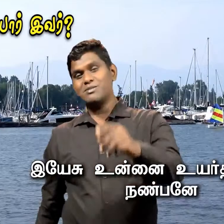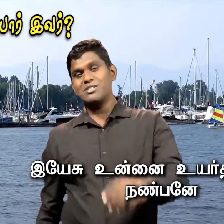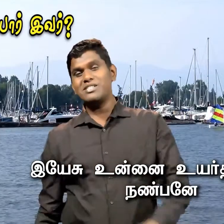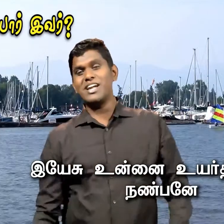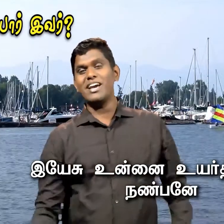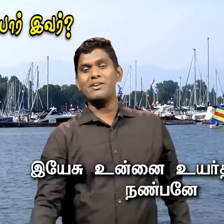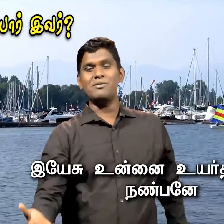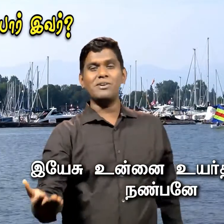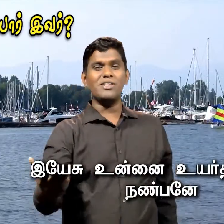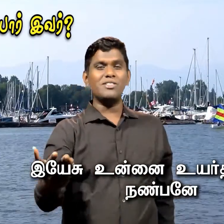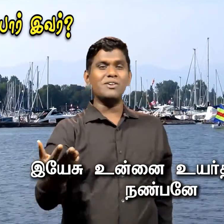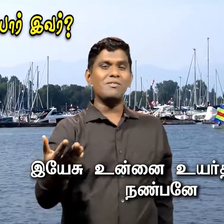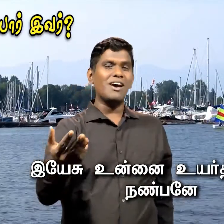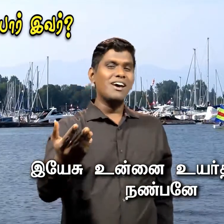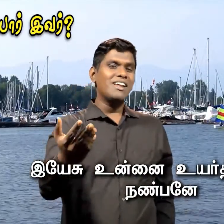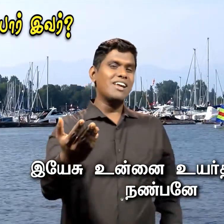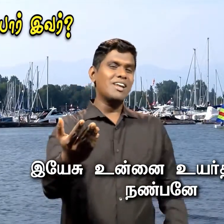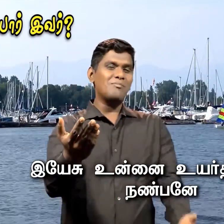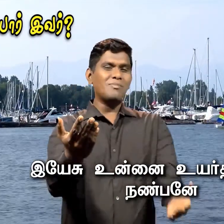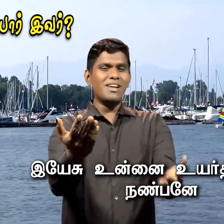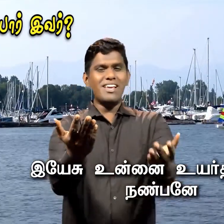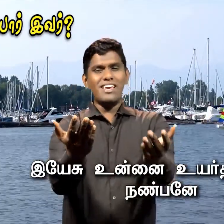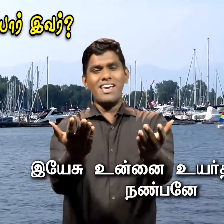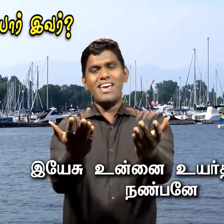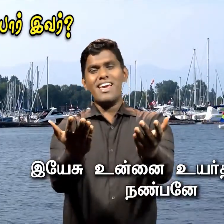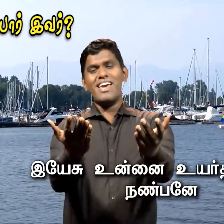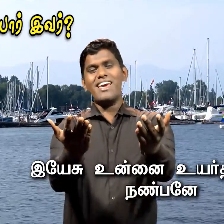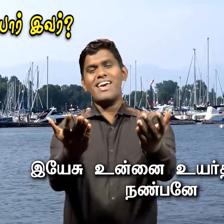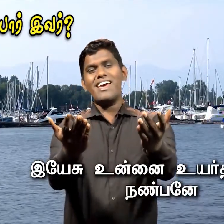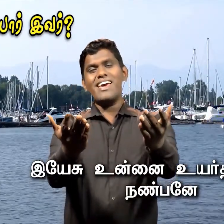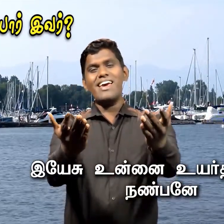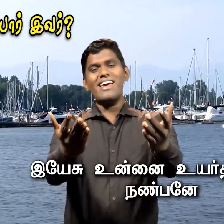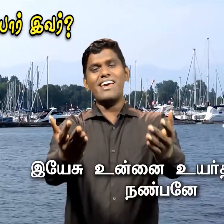இயேசு உன்னை உயர்த்துவார் நண்பனே.